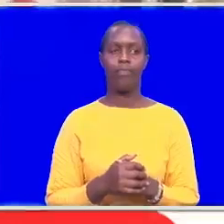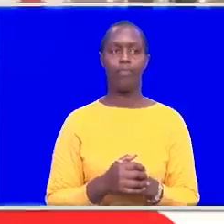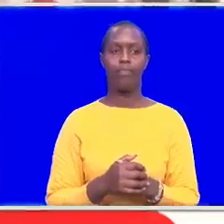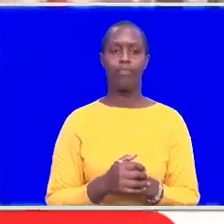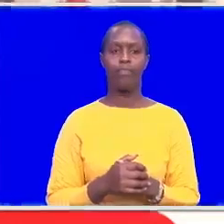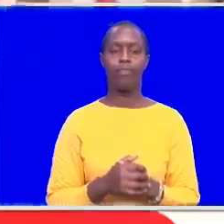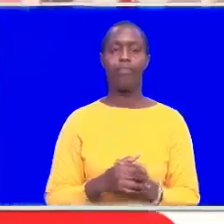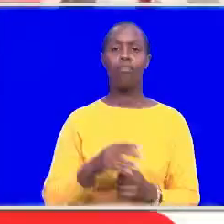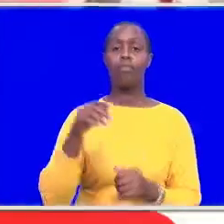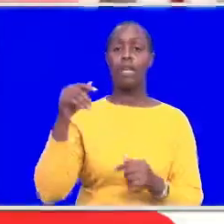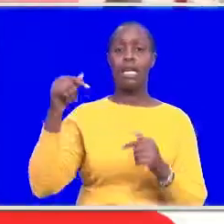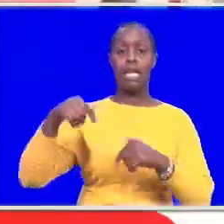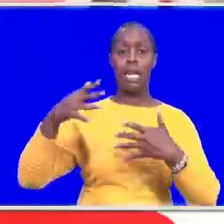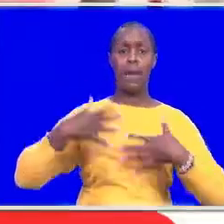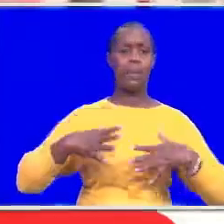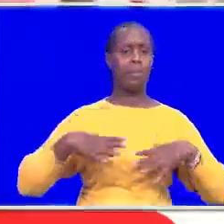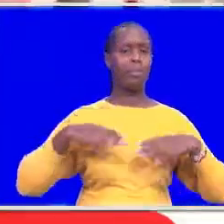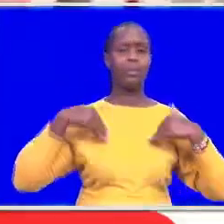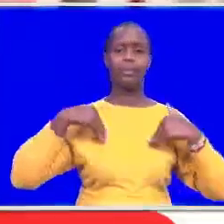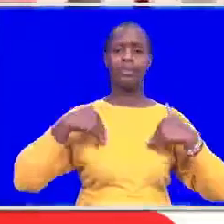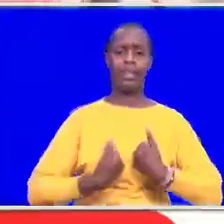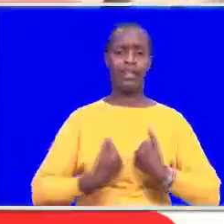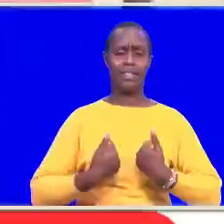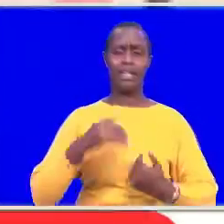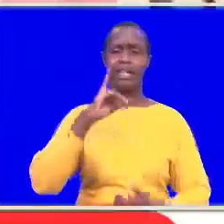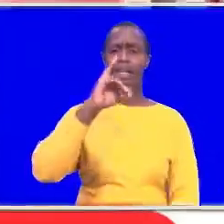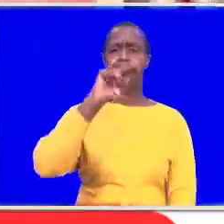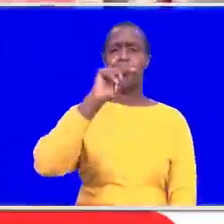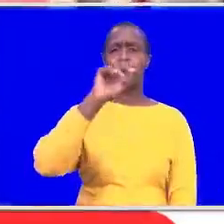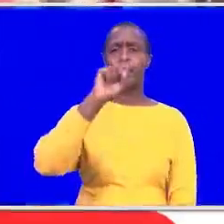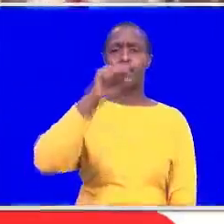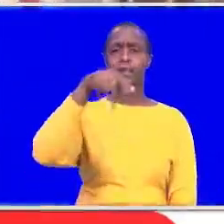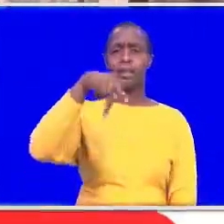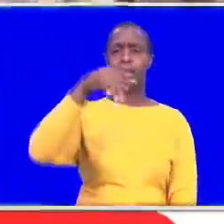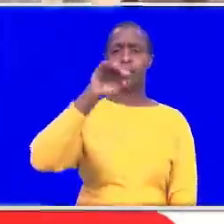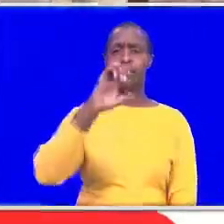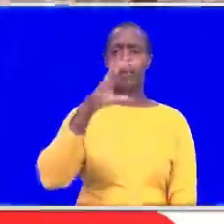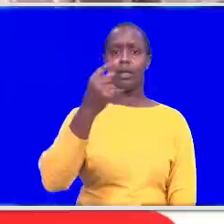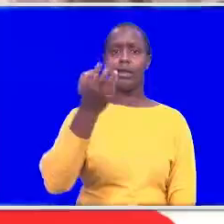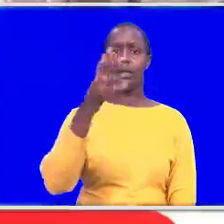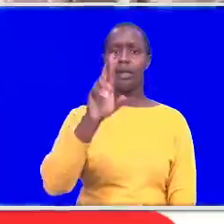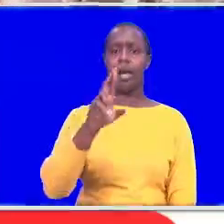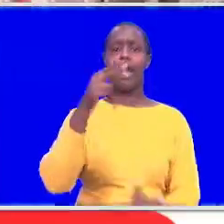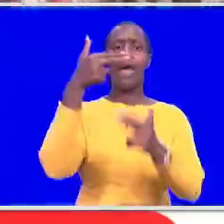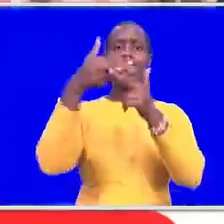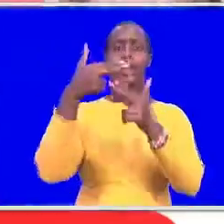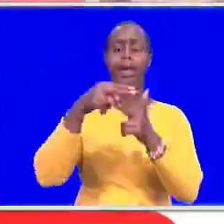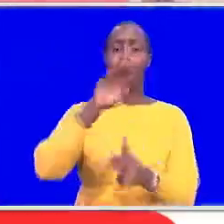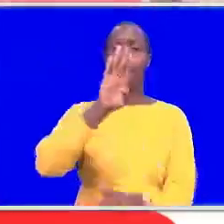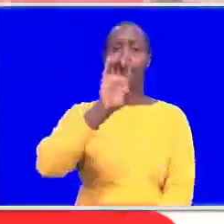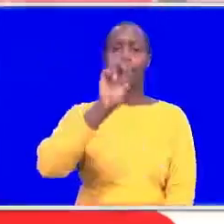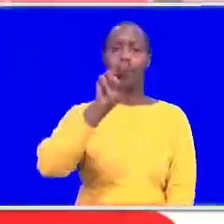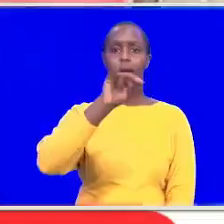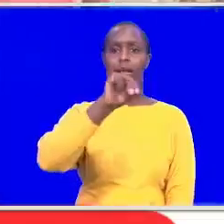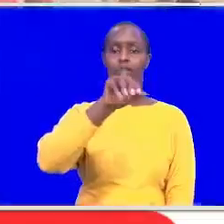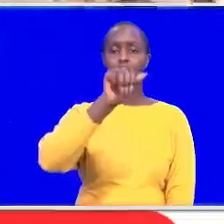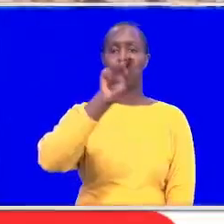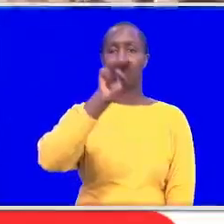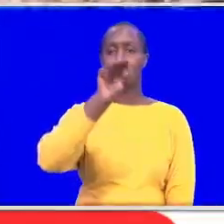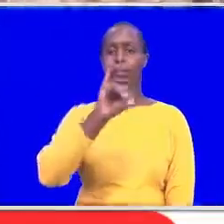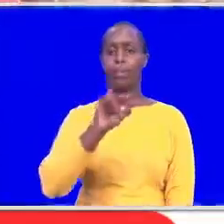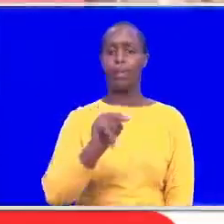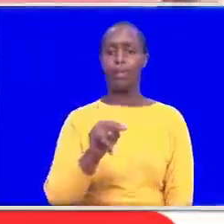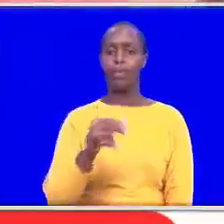Watu wa Mayanja wamechoka na inspekta wa hapa Mayanja, anaitwa Benjamin. Benjamin huyo inspekta alifanya koti hapa